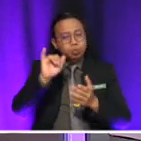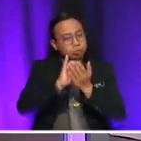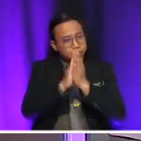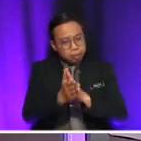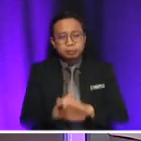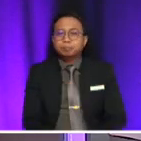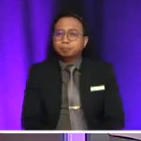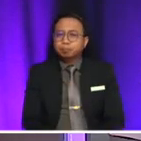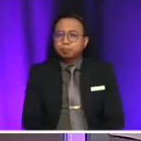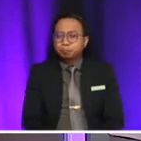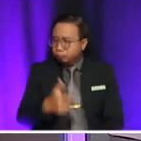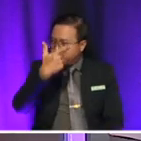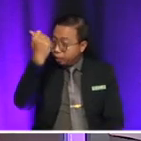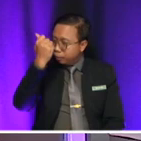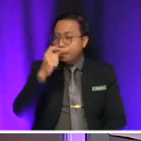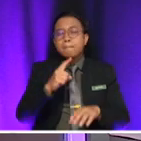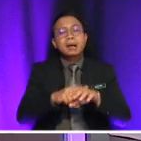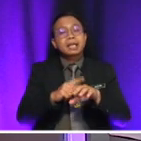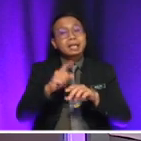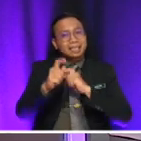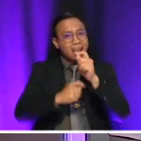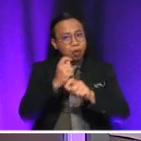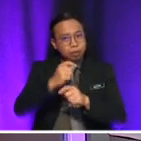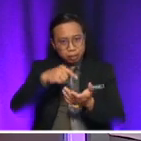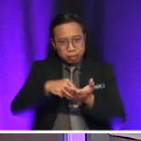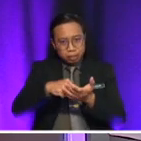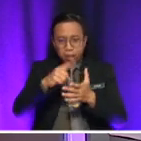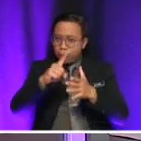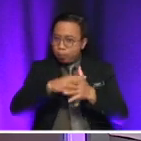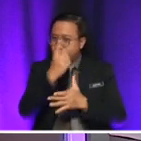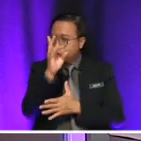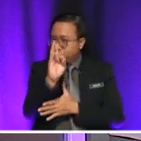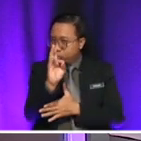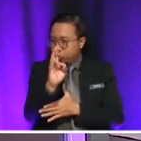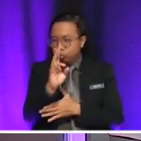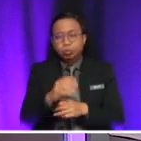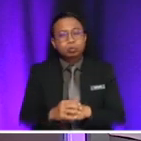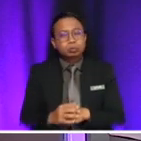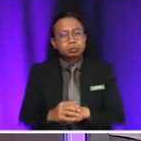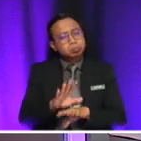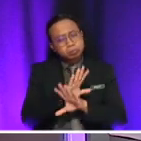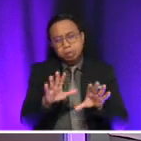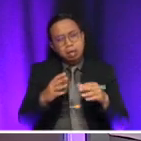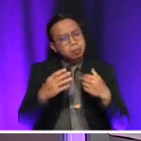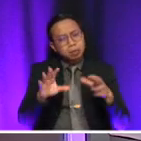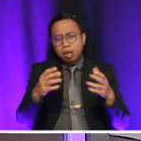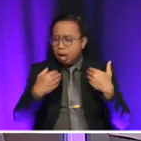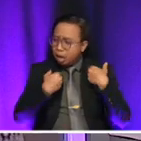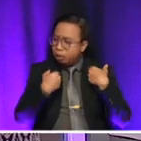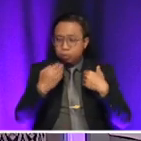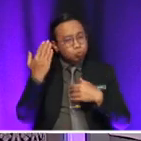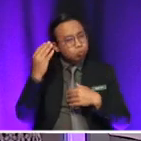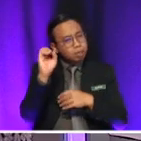di sebabkan pada tahun ini pada bulan Juli memang kita tak pernah ada peliharanya Ini